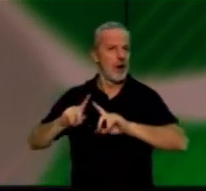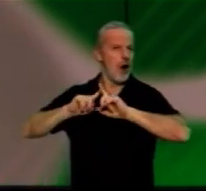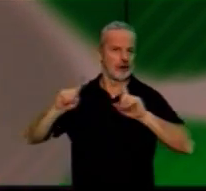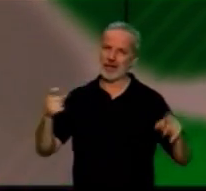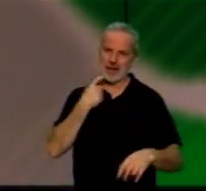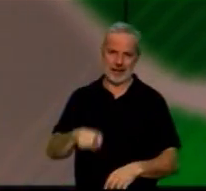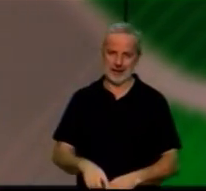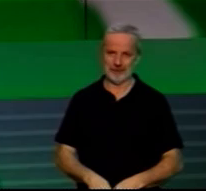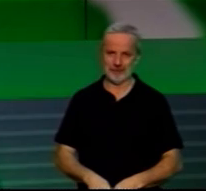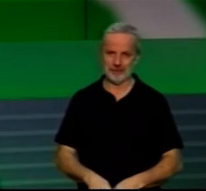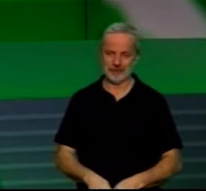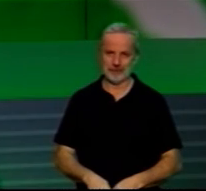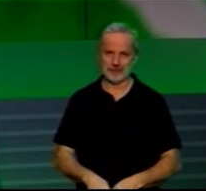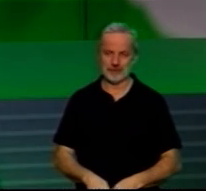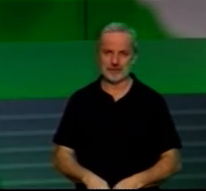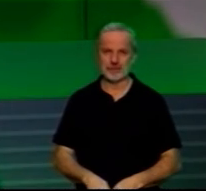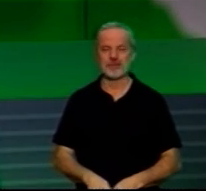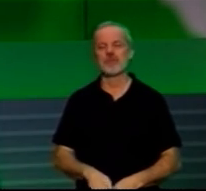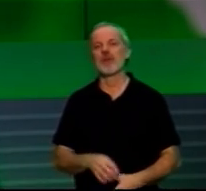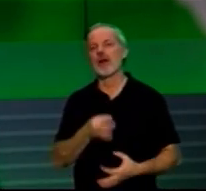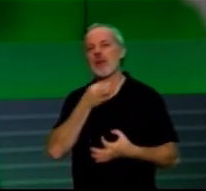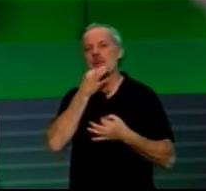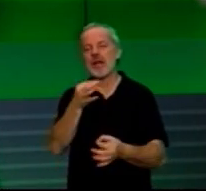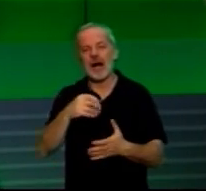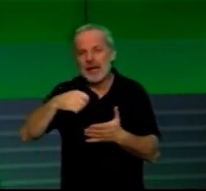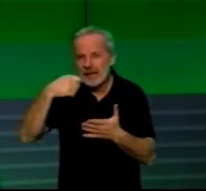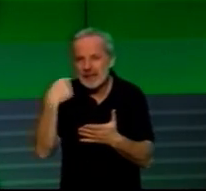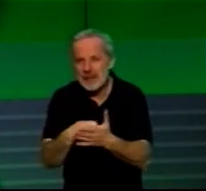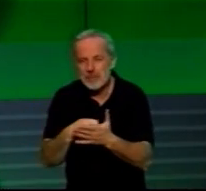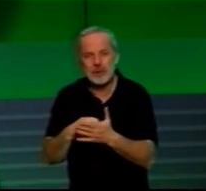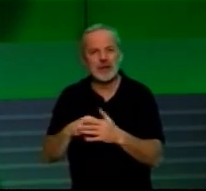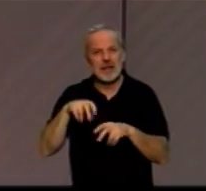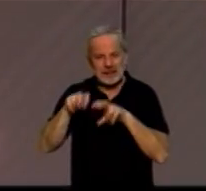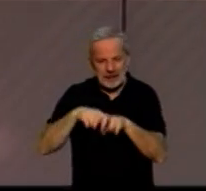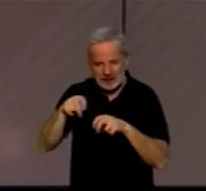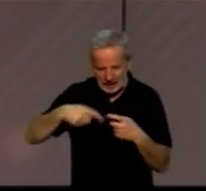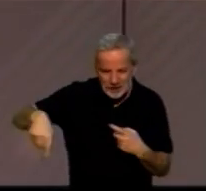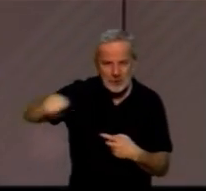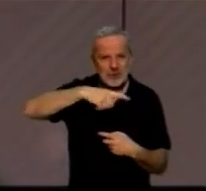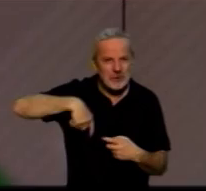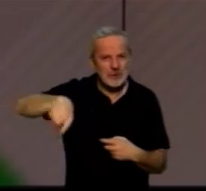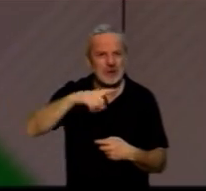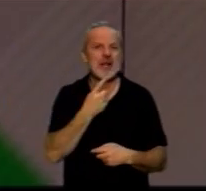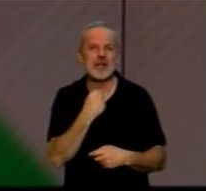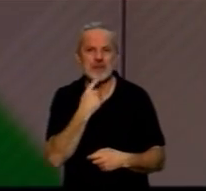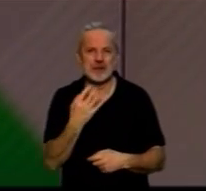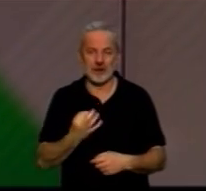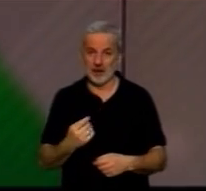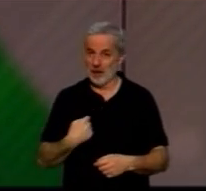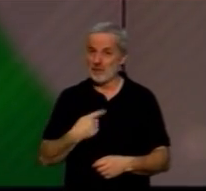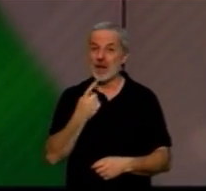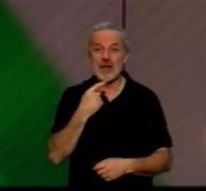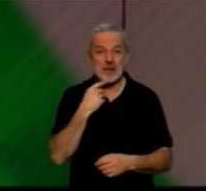připravit. Co se vám líbí na dráhové cyklistice nejvíc? Tak asi určitě rychlost, dráha.